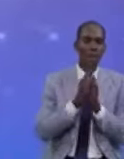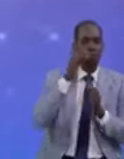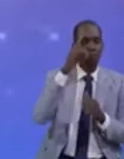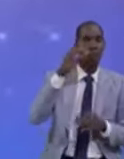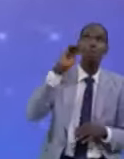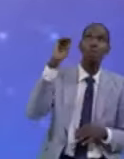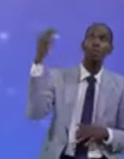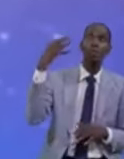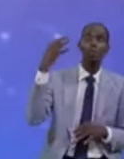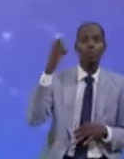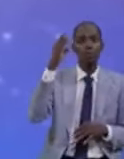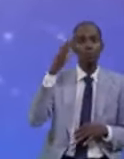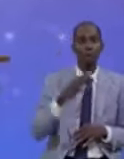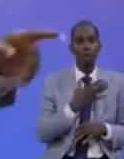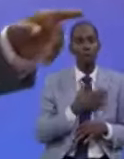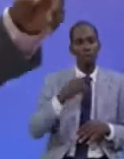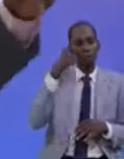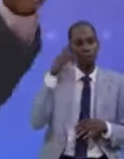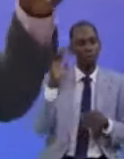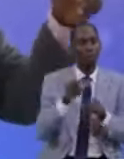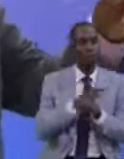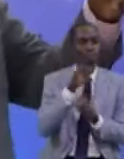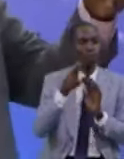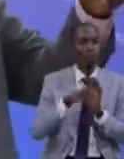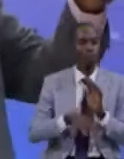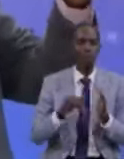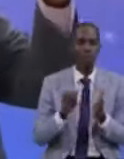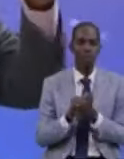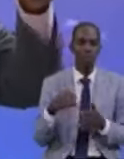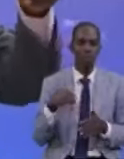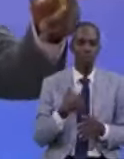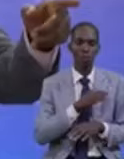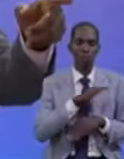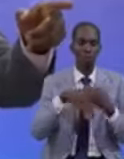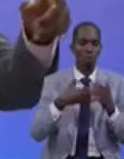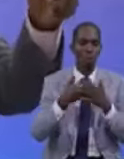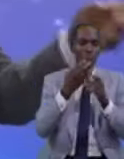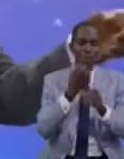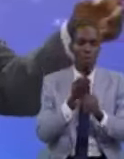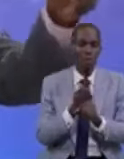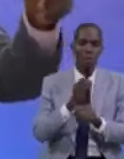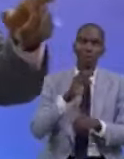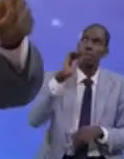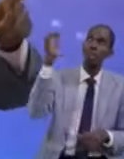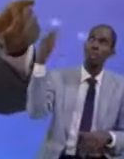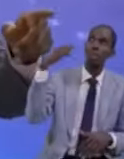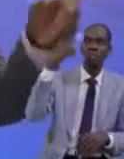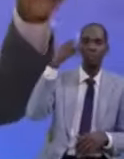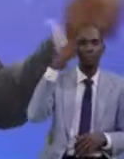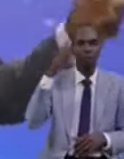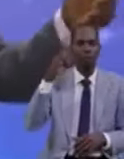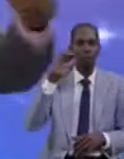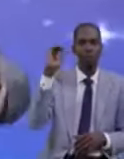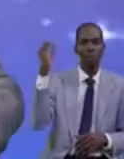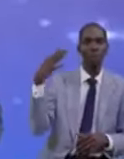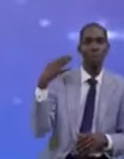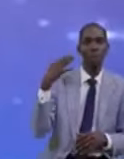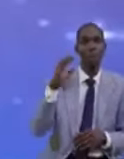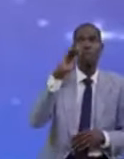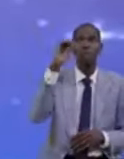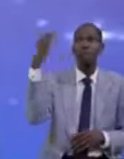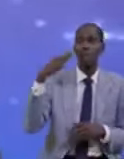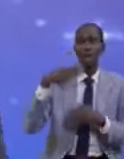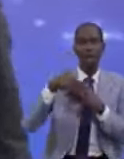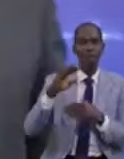sa plénitude nous avons reçu grâce pour grâce grâce pour grâce grâce sur